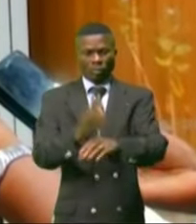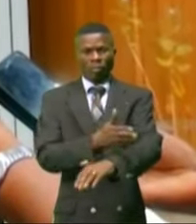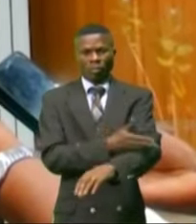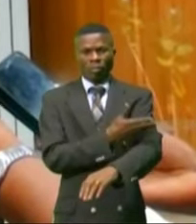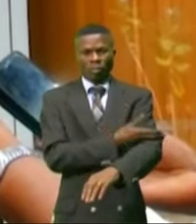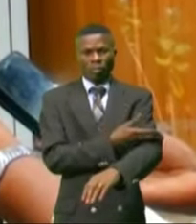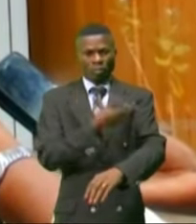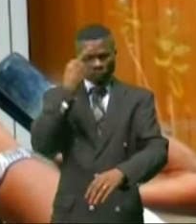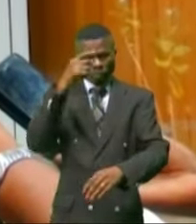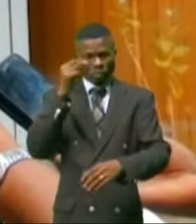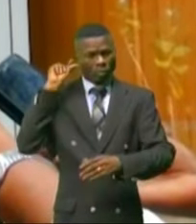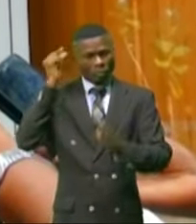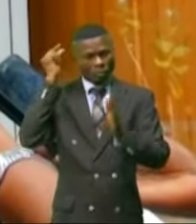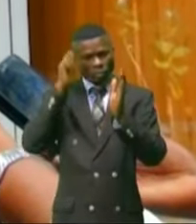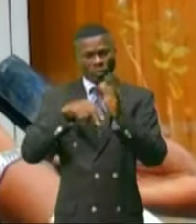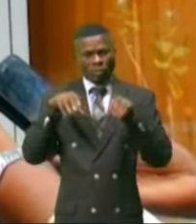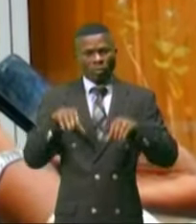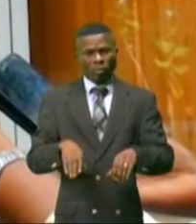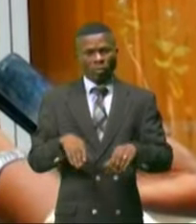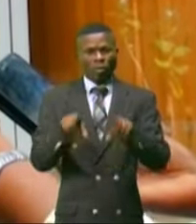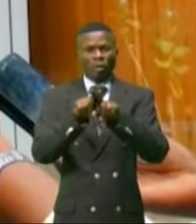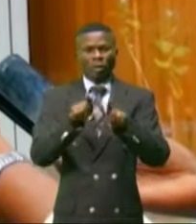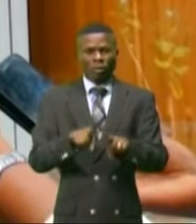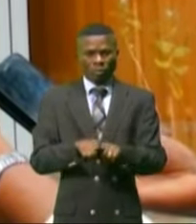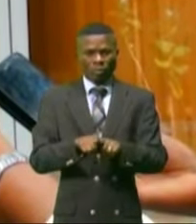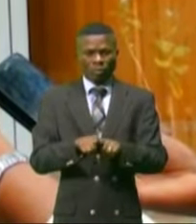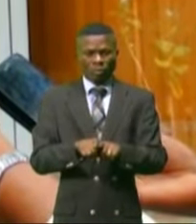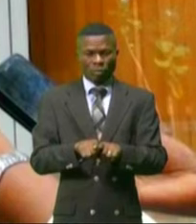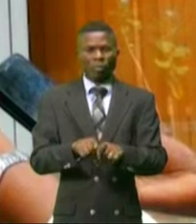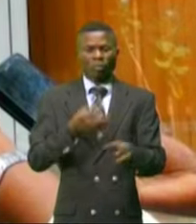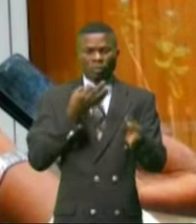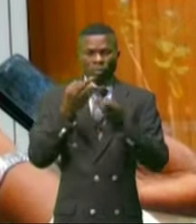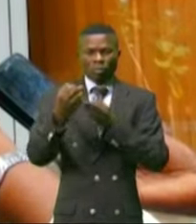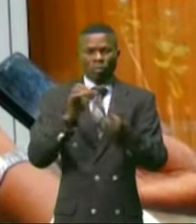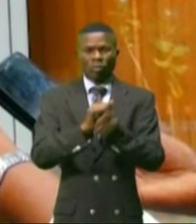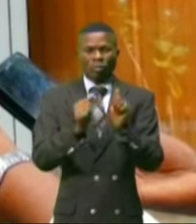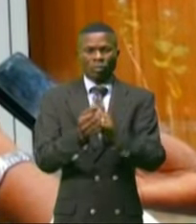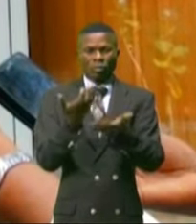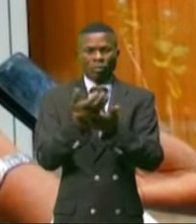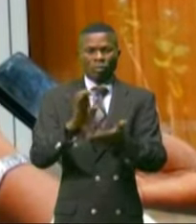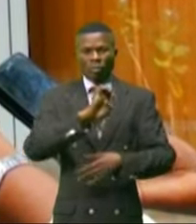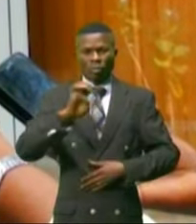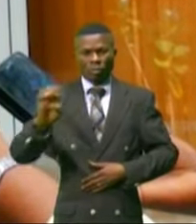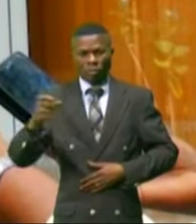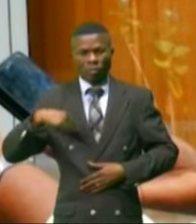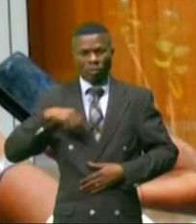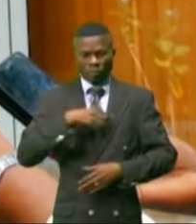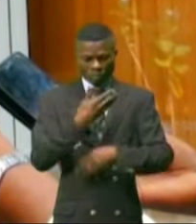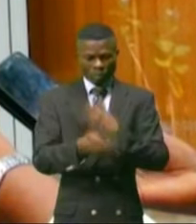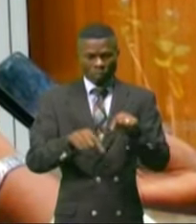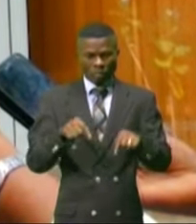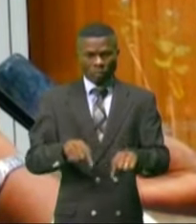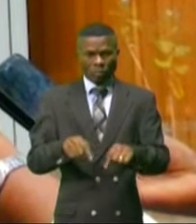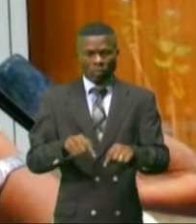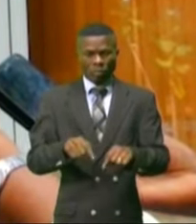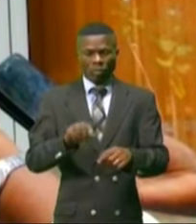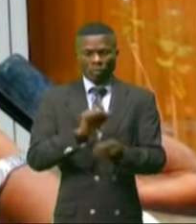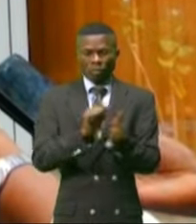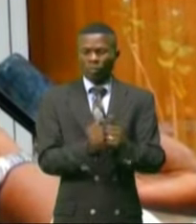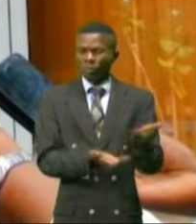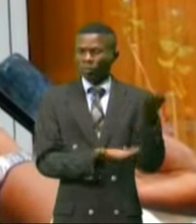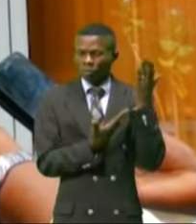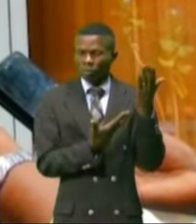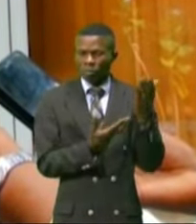le développement de ce pays. Et aussi, on a parlé de la situation dans l'Est, ce que nous faisons au niveau diplomatique